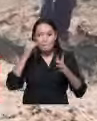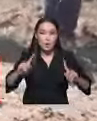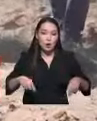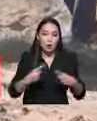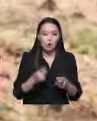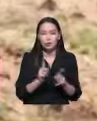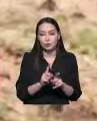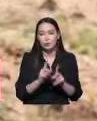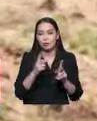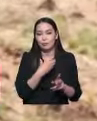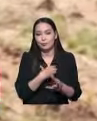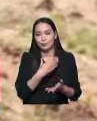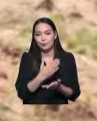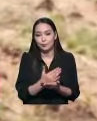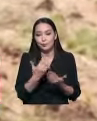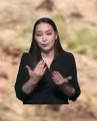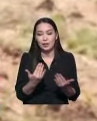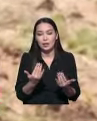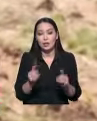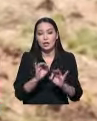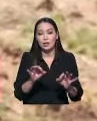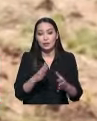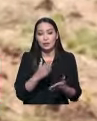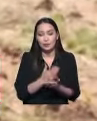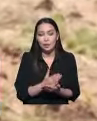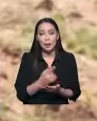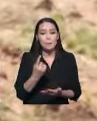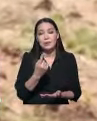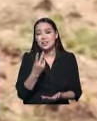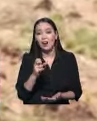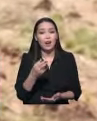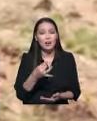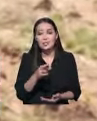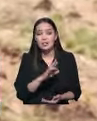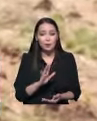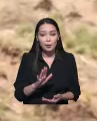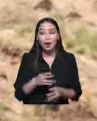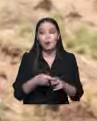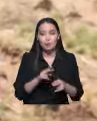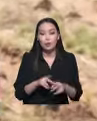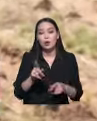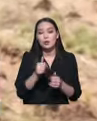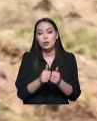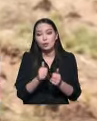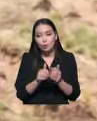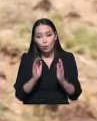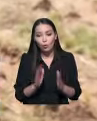ететінін атап өтті. Бұл акция айтып отырмын, бір реттік акция емес. Қазір тал егіп отырмыз, қала